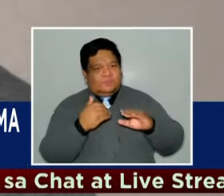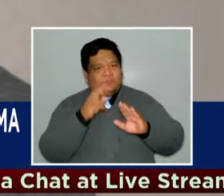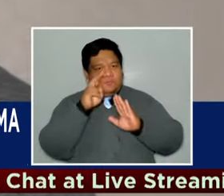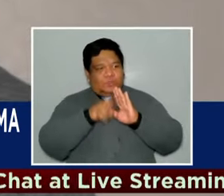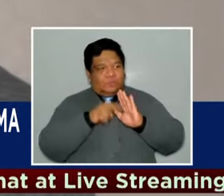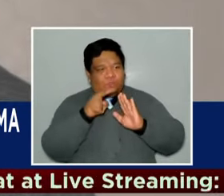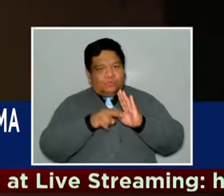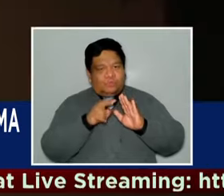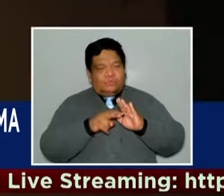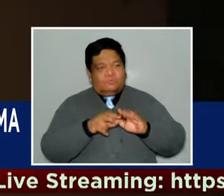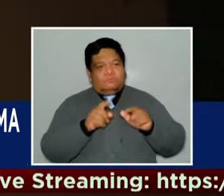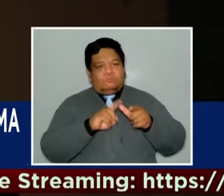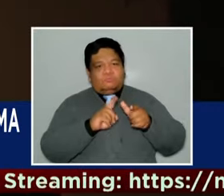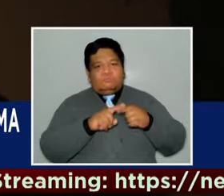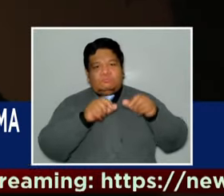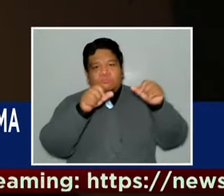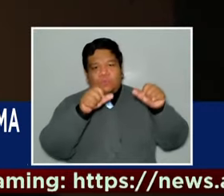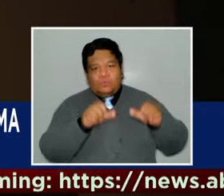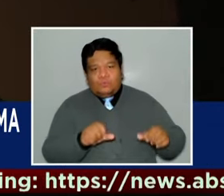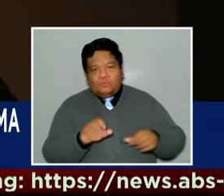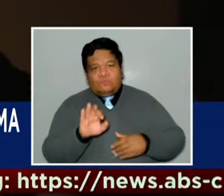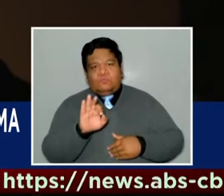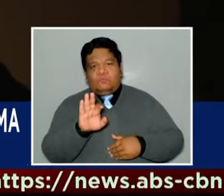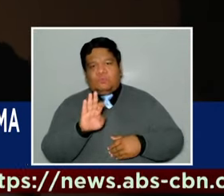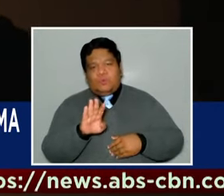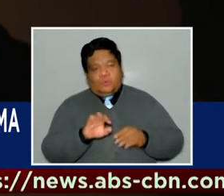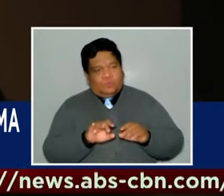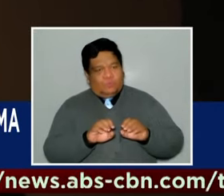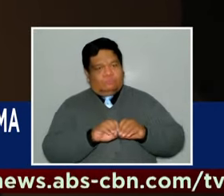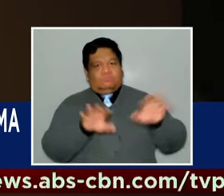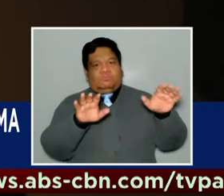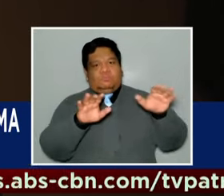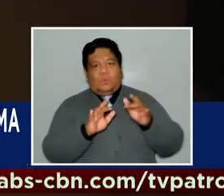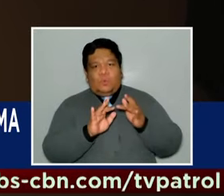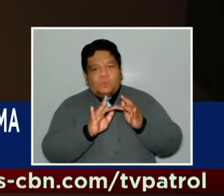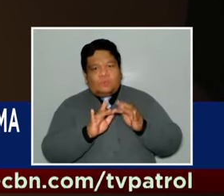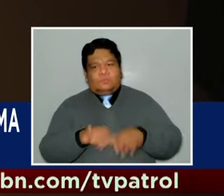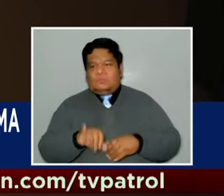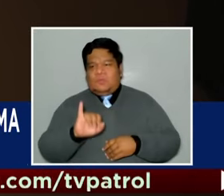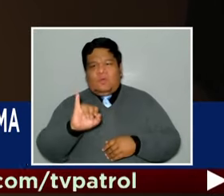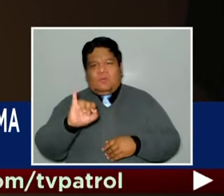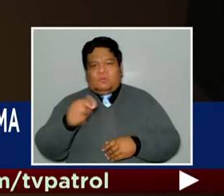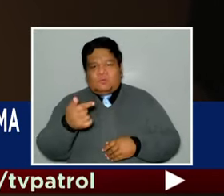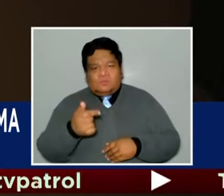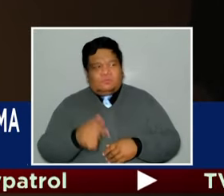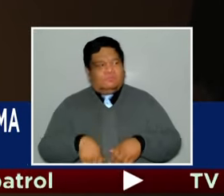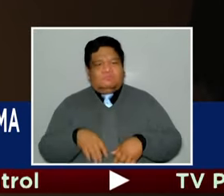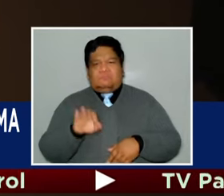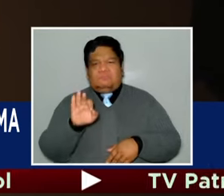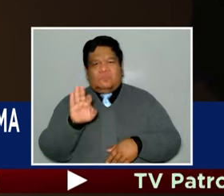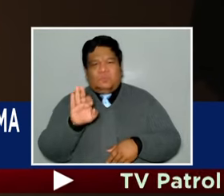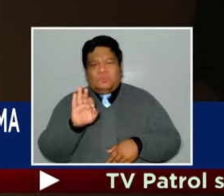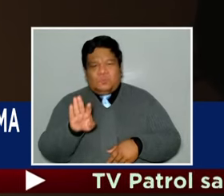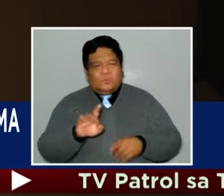through Facebook online. Through IG, Facebook, and other social medias